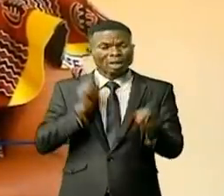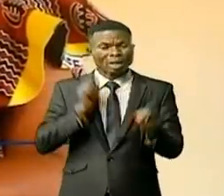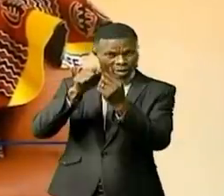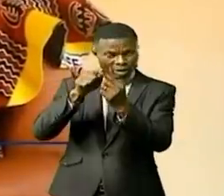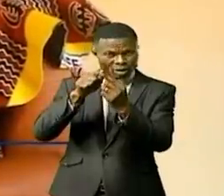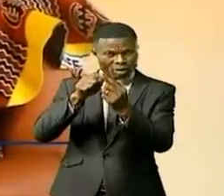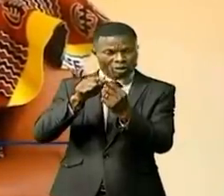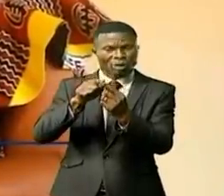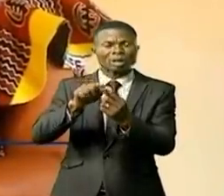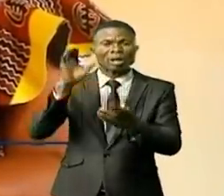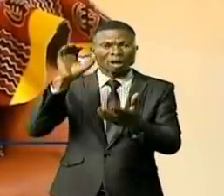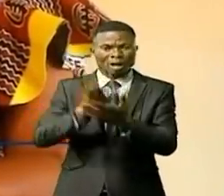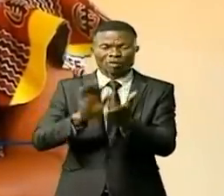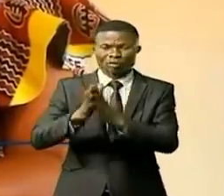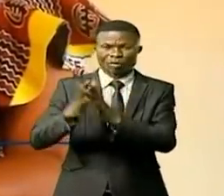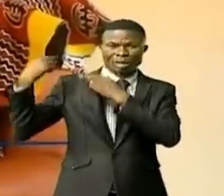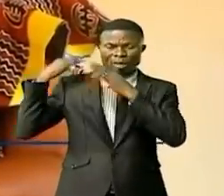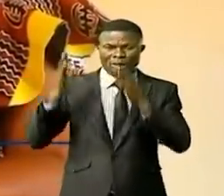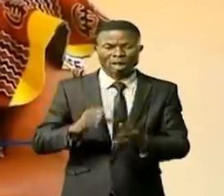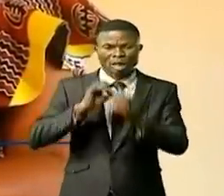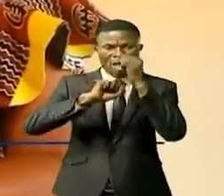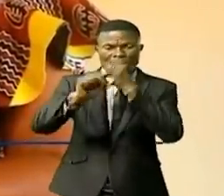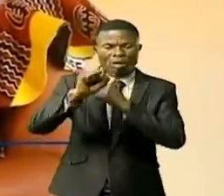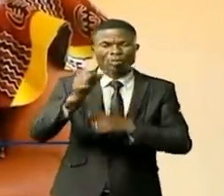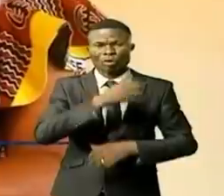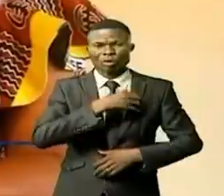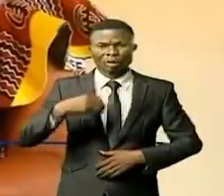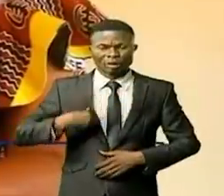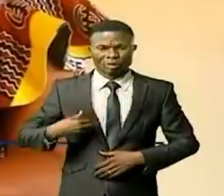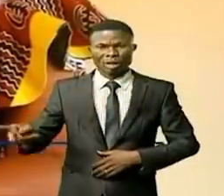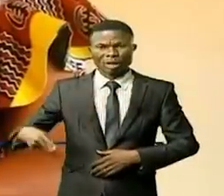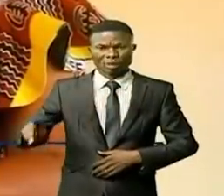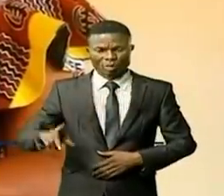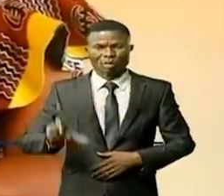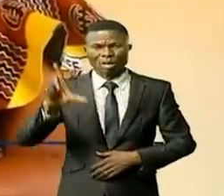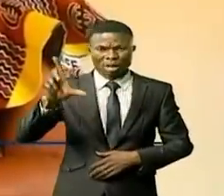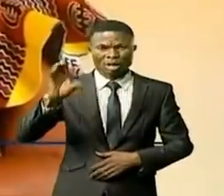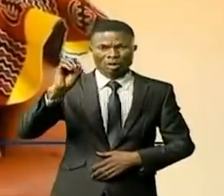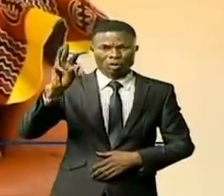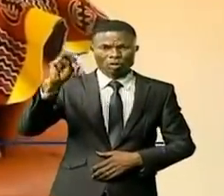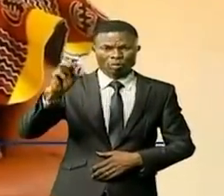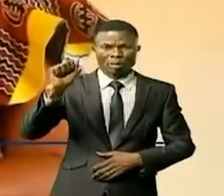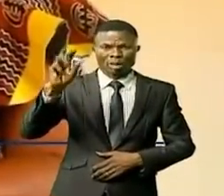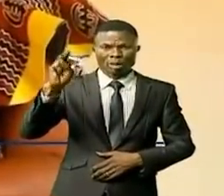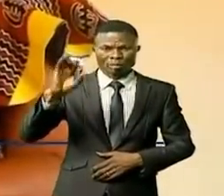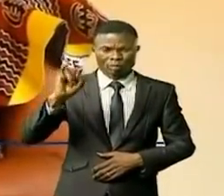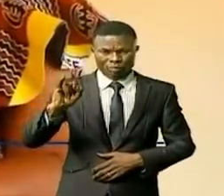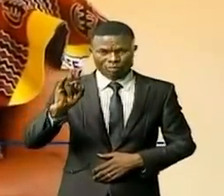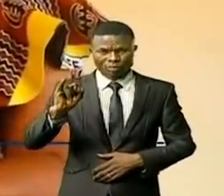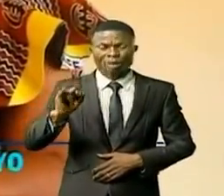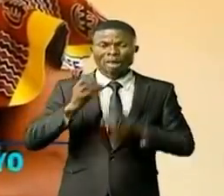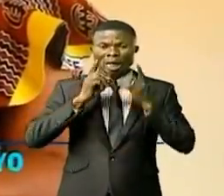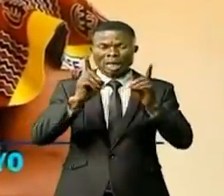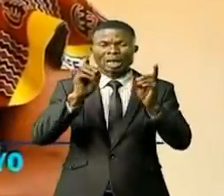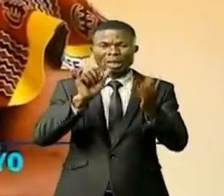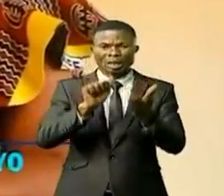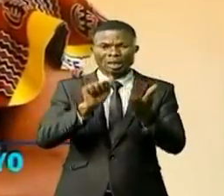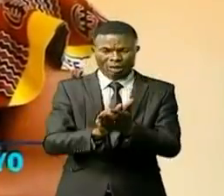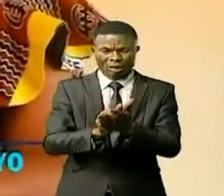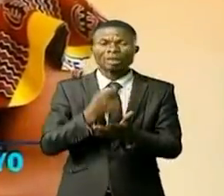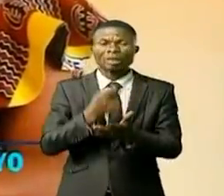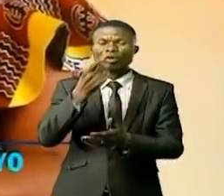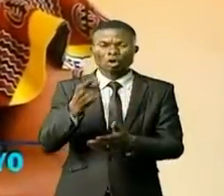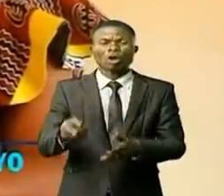de l'autonomisation et la promotion de la femme de la province de Lomami. C'est par ces mots que je